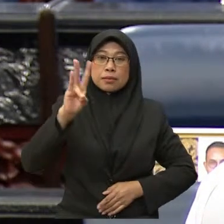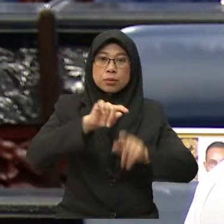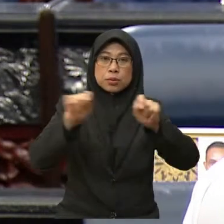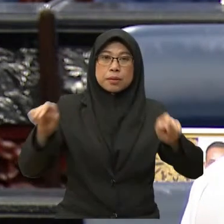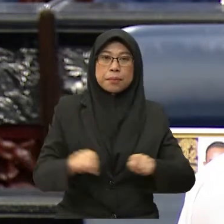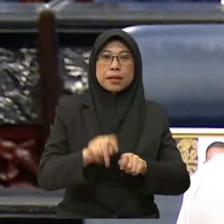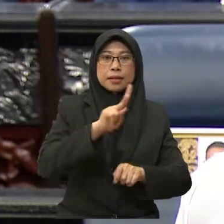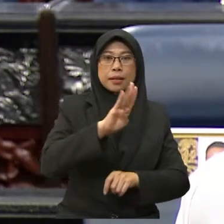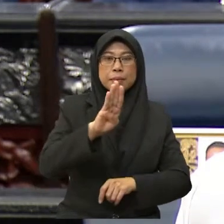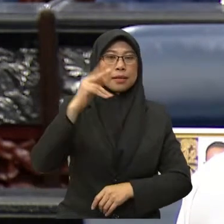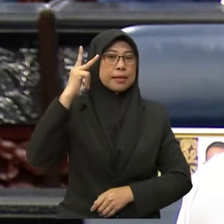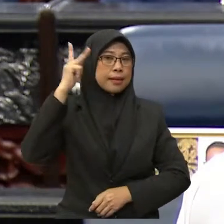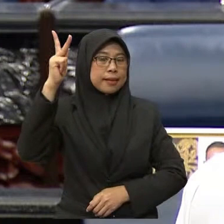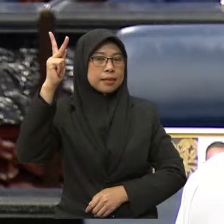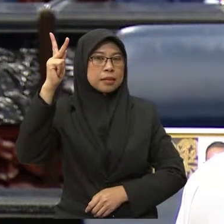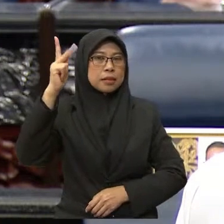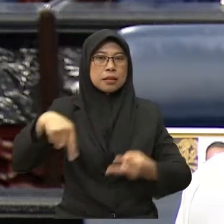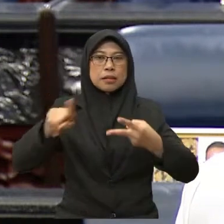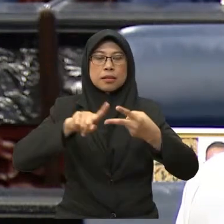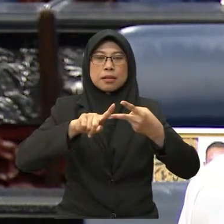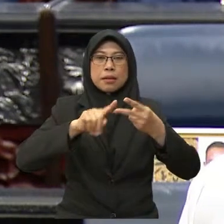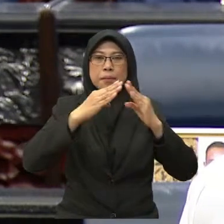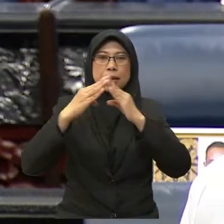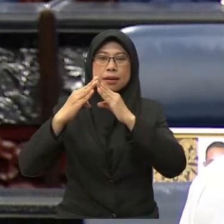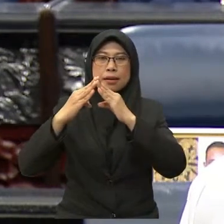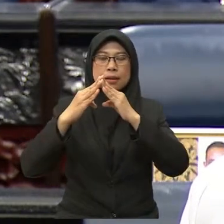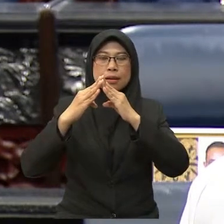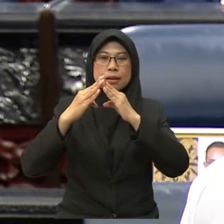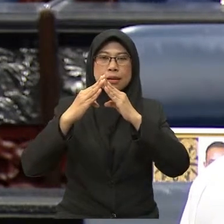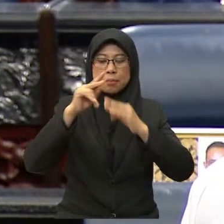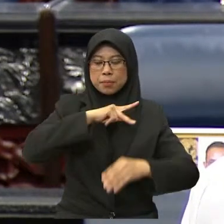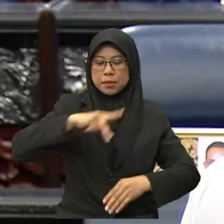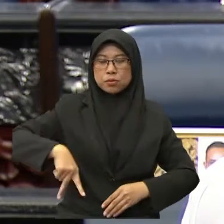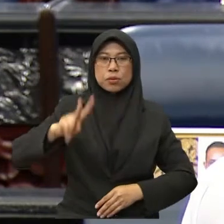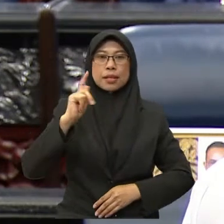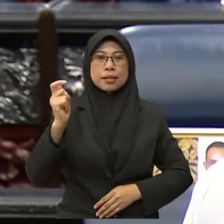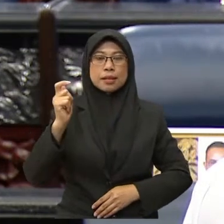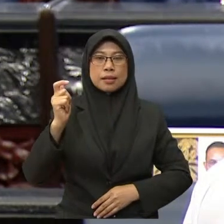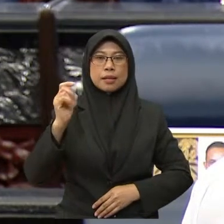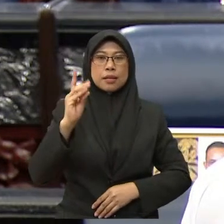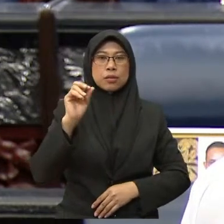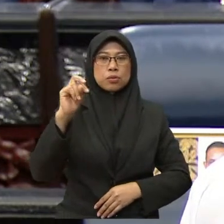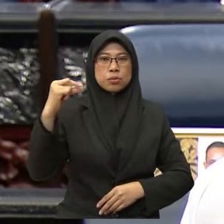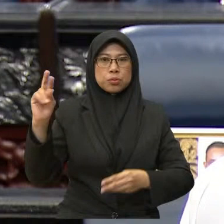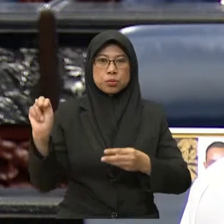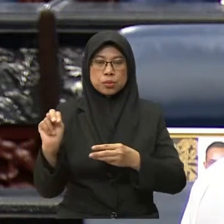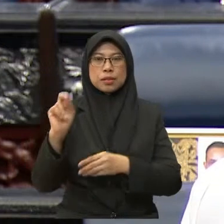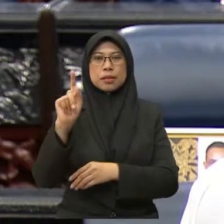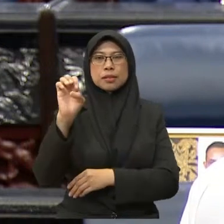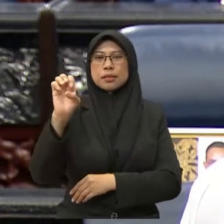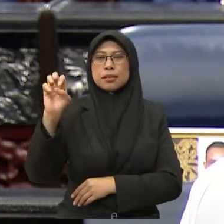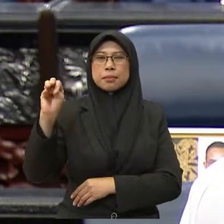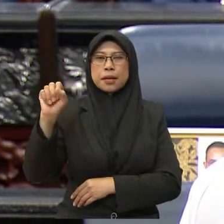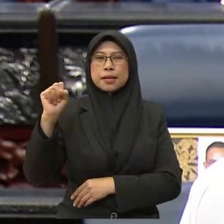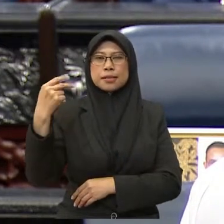Kota Baharu di Negeri Kelantan, Bandar Permaisuri, Kuala Terengganu, Dungun, Kemasik di Negeri Terengganu serta